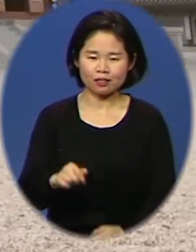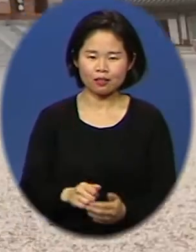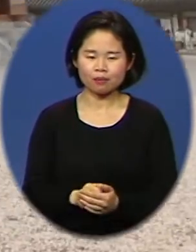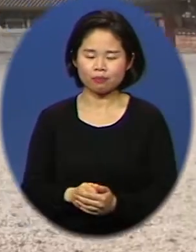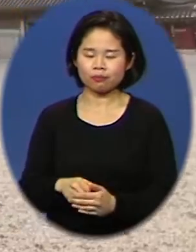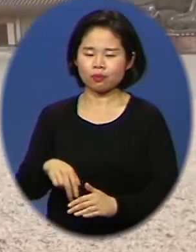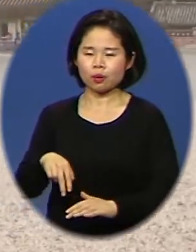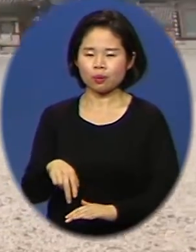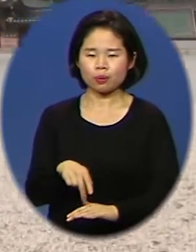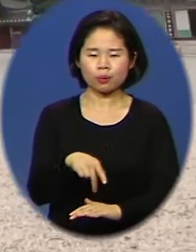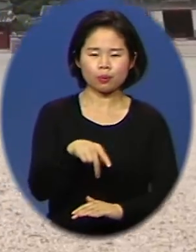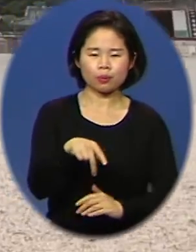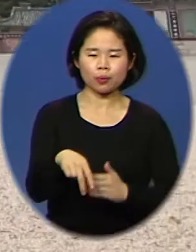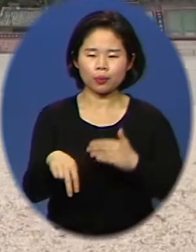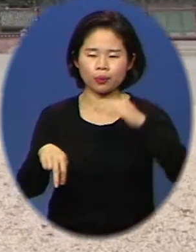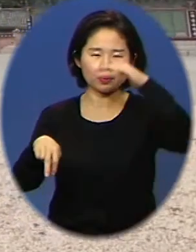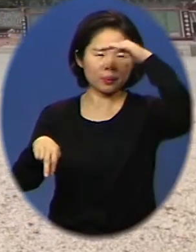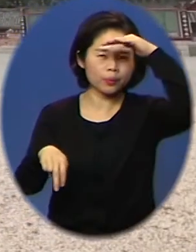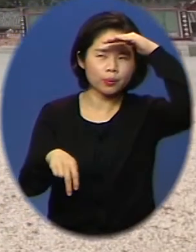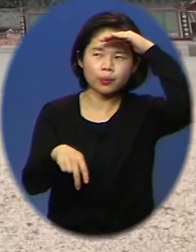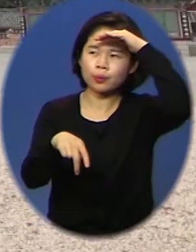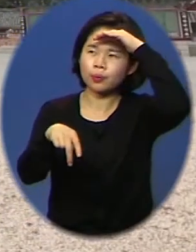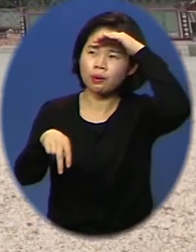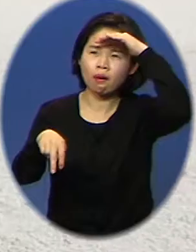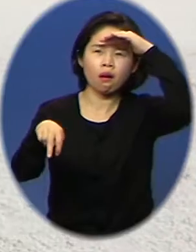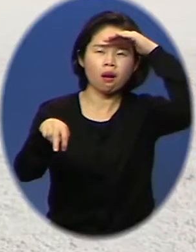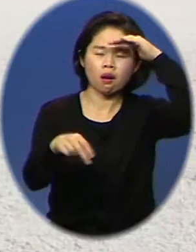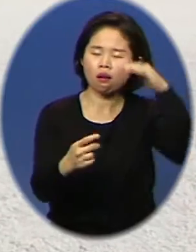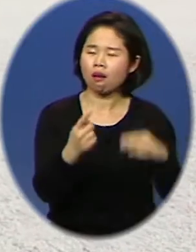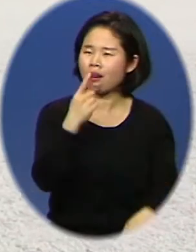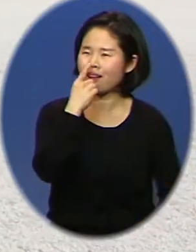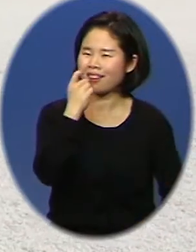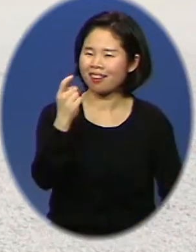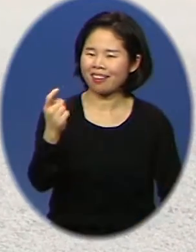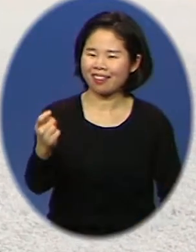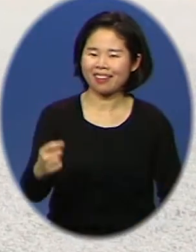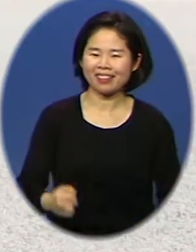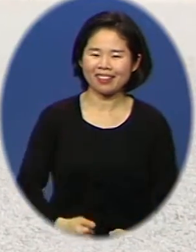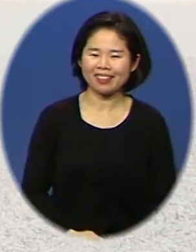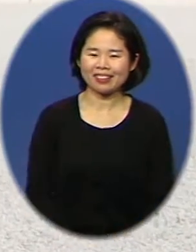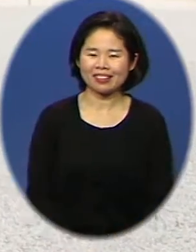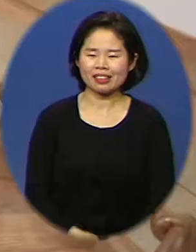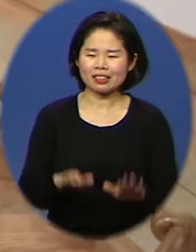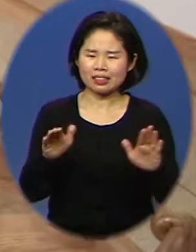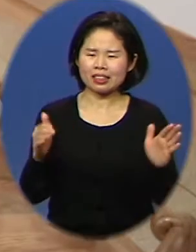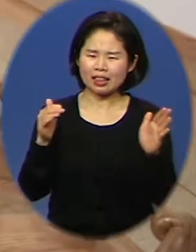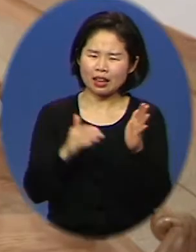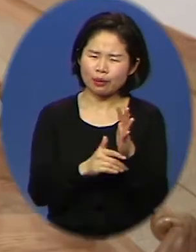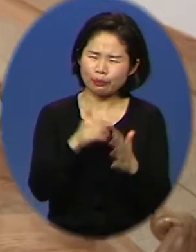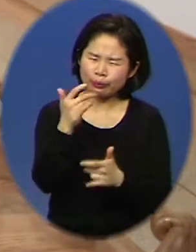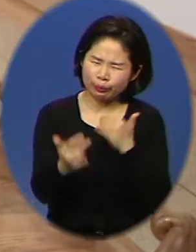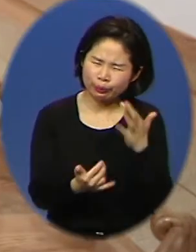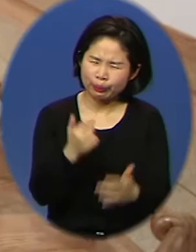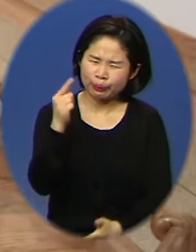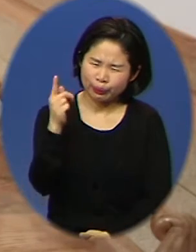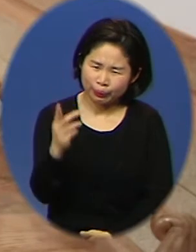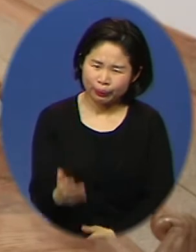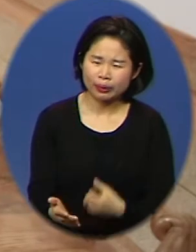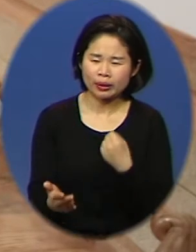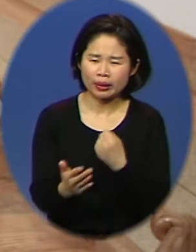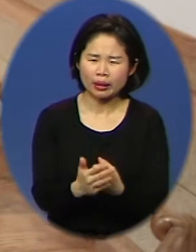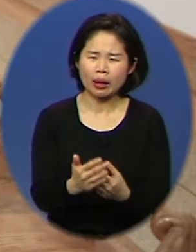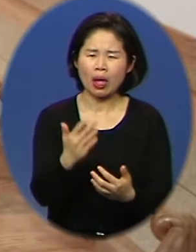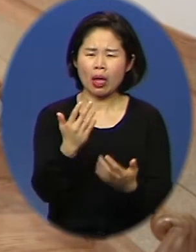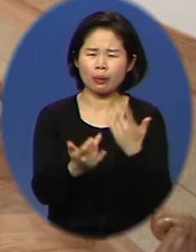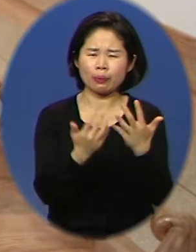천천히 걸으면서 둘러보는 내장산은 참으로 운치 있는데요. 그동안 수차례에 걸친 화재로 소실과